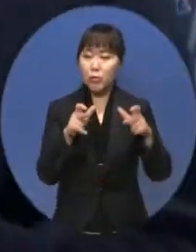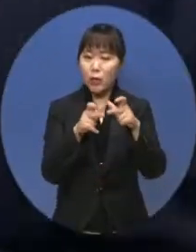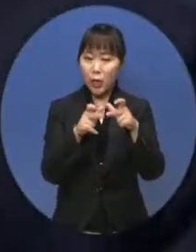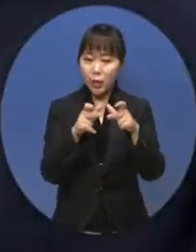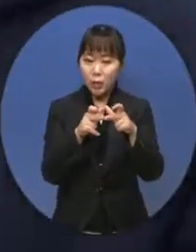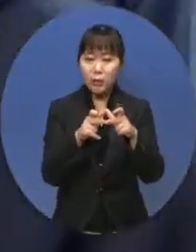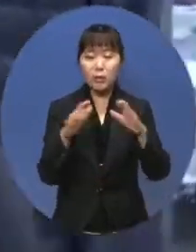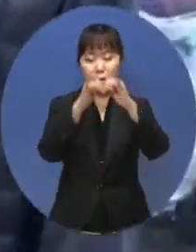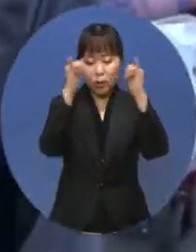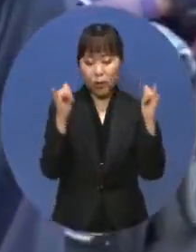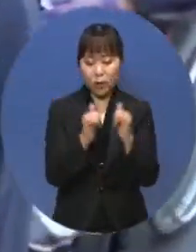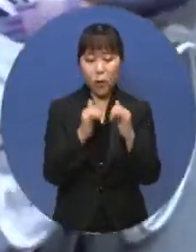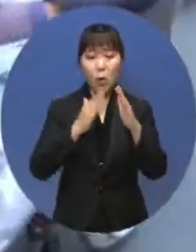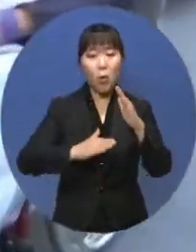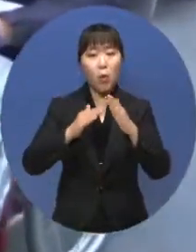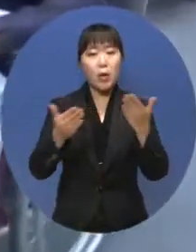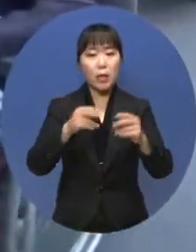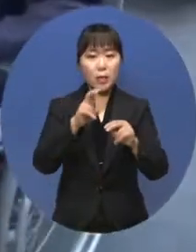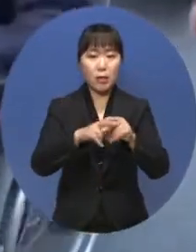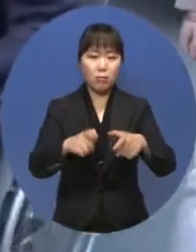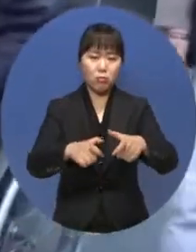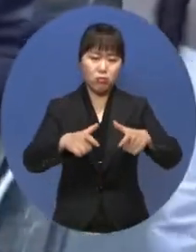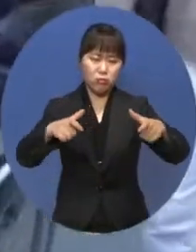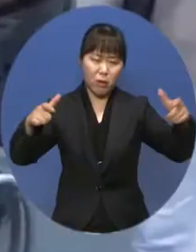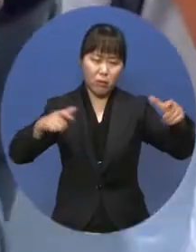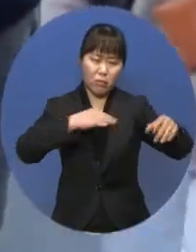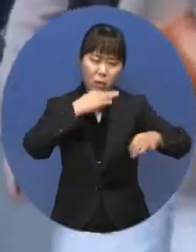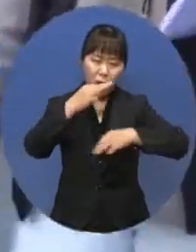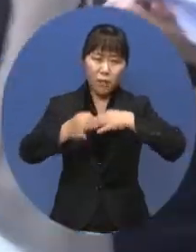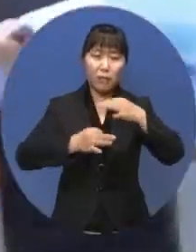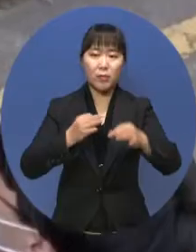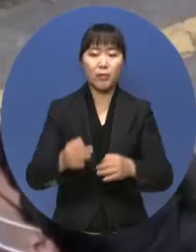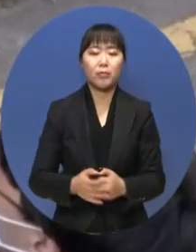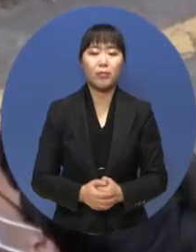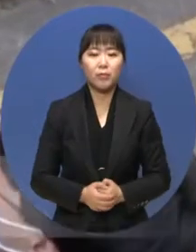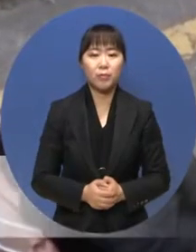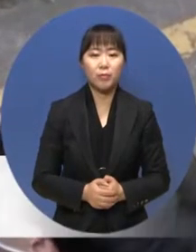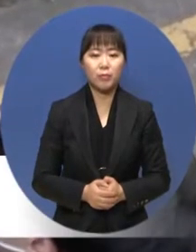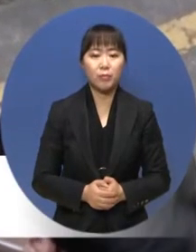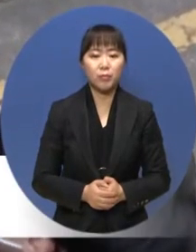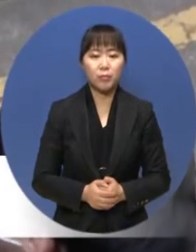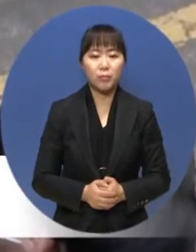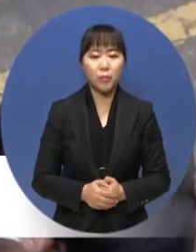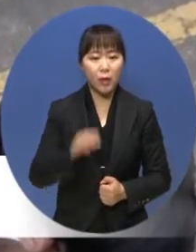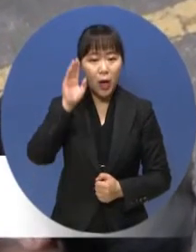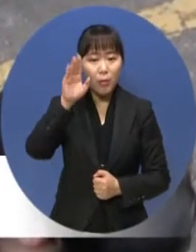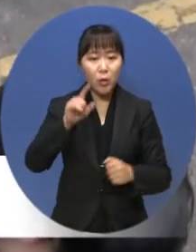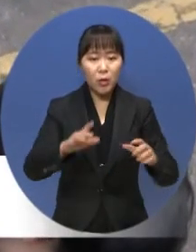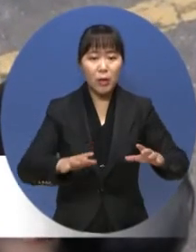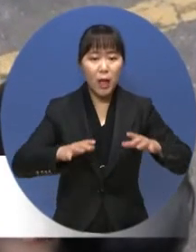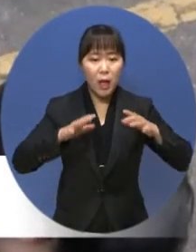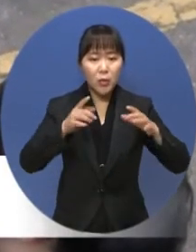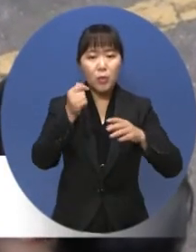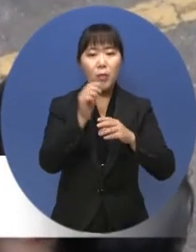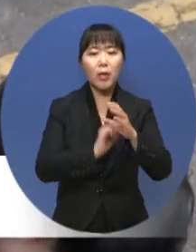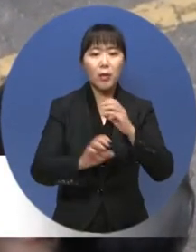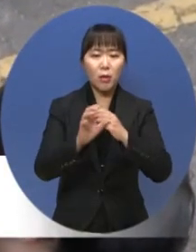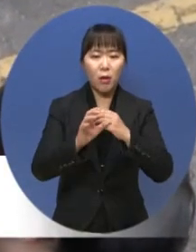중증장애인들은 사회적 공공 일자리를 확대하라며 목소리를 높였습니다. 그러면 나라에서 조금만